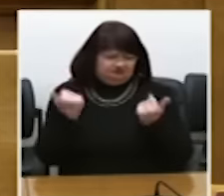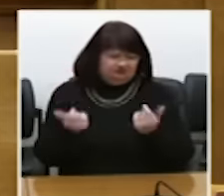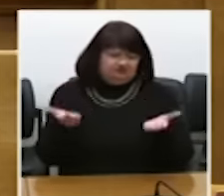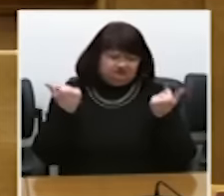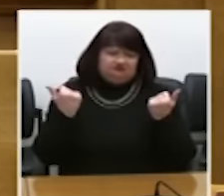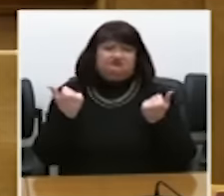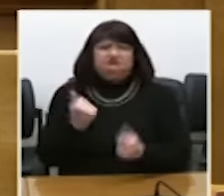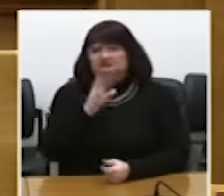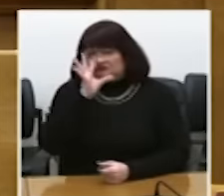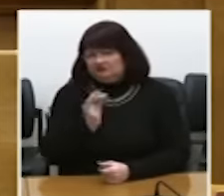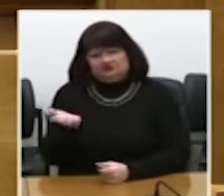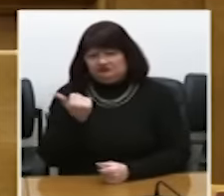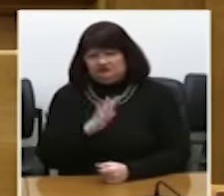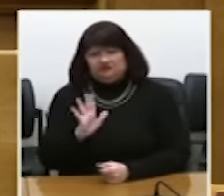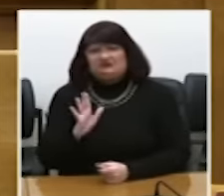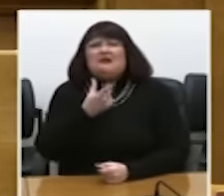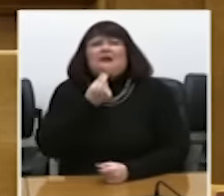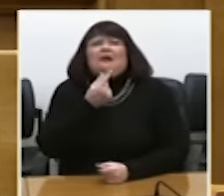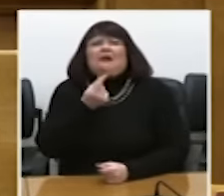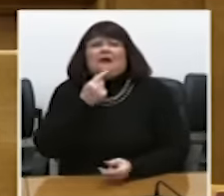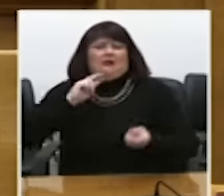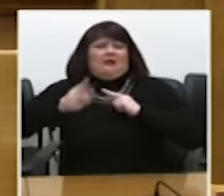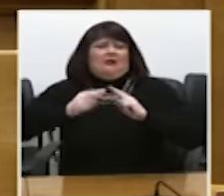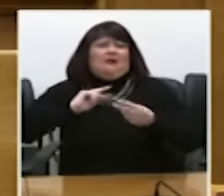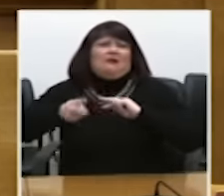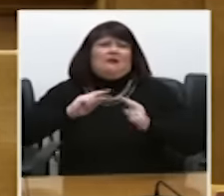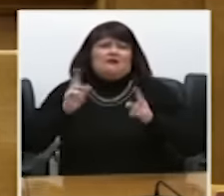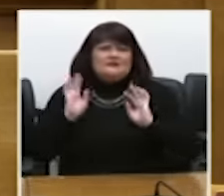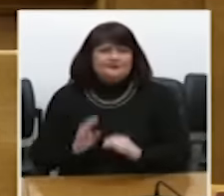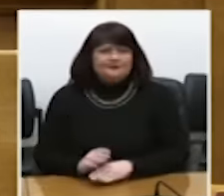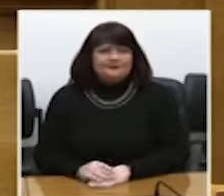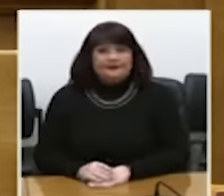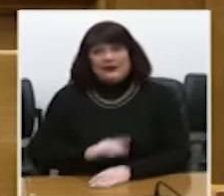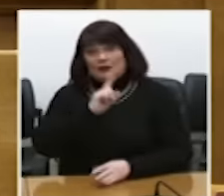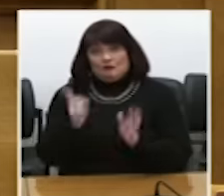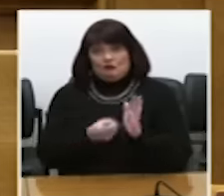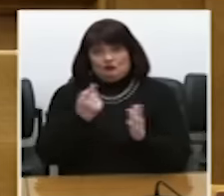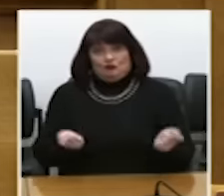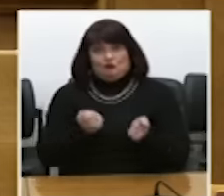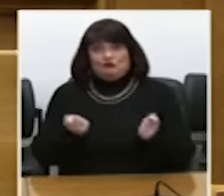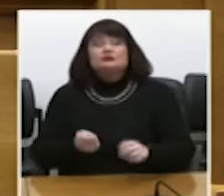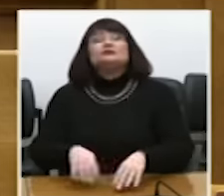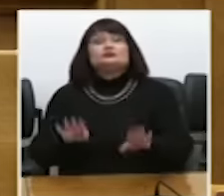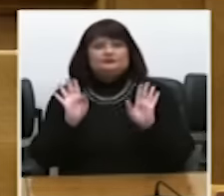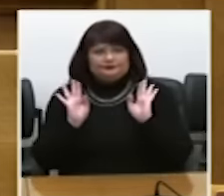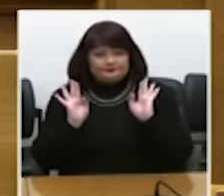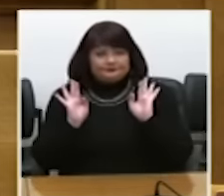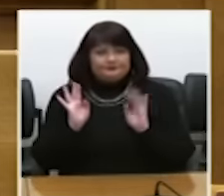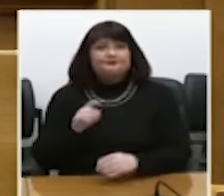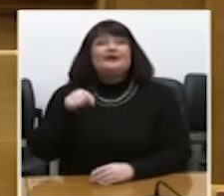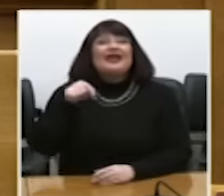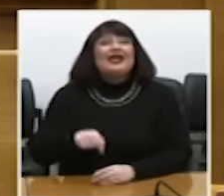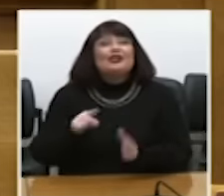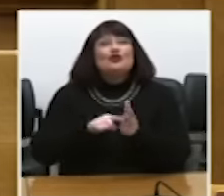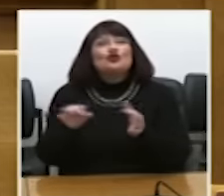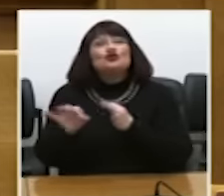κόπο. Βέβαια, δεν είναι η πρώτη φορά που το κάνετε αυτό. Εδώ νομοθετήσατε τη